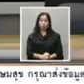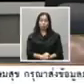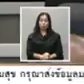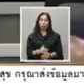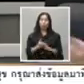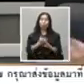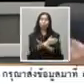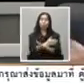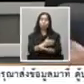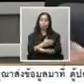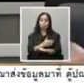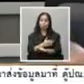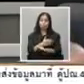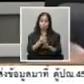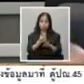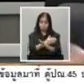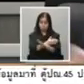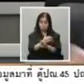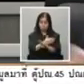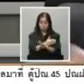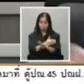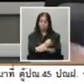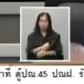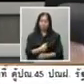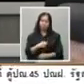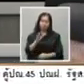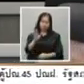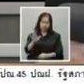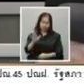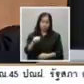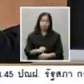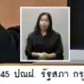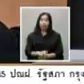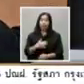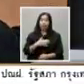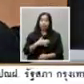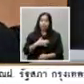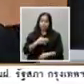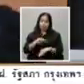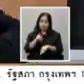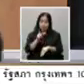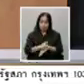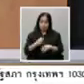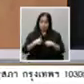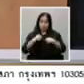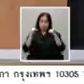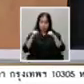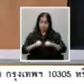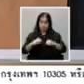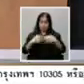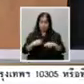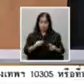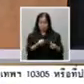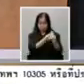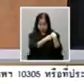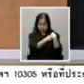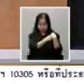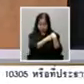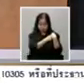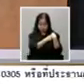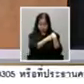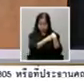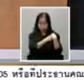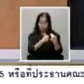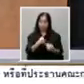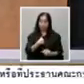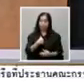รวัตครับ ต้องแถลง เรวัตครับสิ่งที่ผมได้วินิจฉัยไปผมรับผิดชอบครับประ